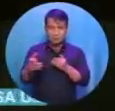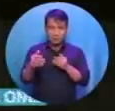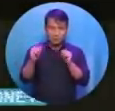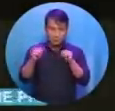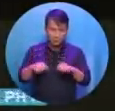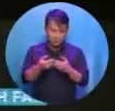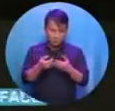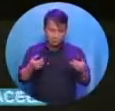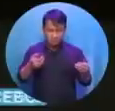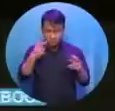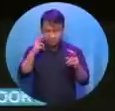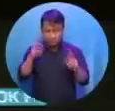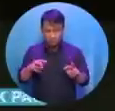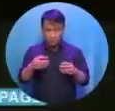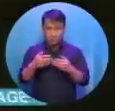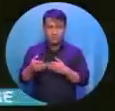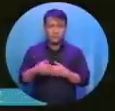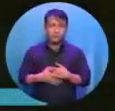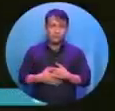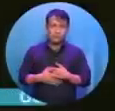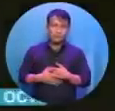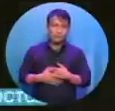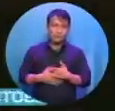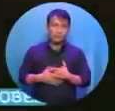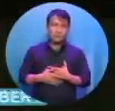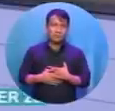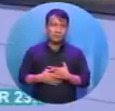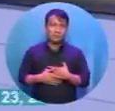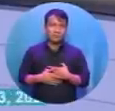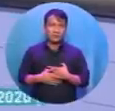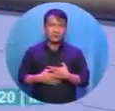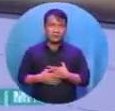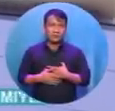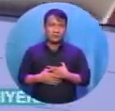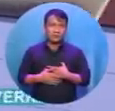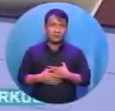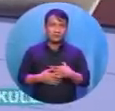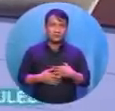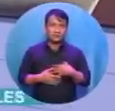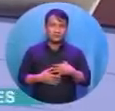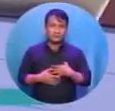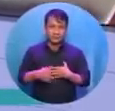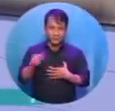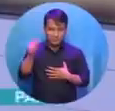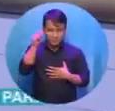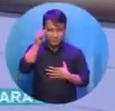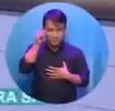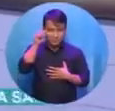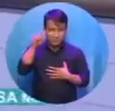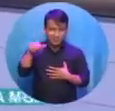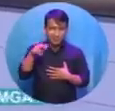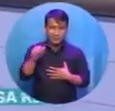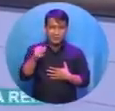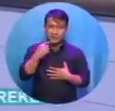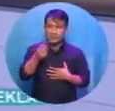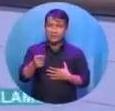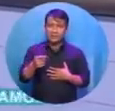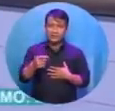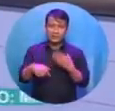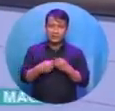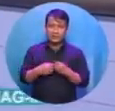para sa atin, Sir Arjun. Okay. Salamat, Trine Garrett. No problem, oh. Sir. Sir Arjun? Sir